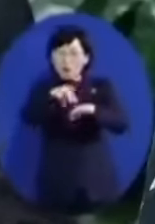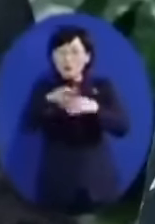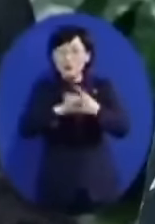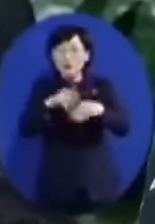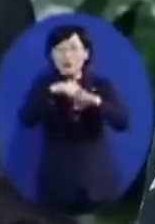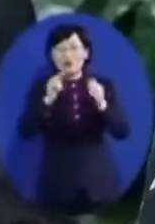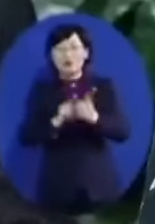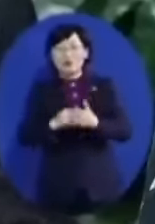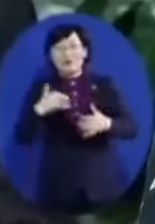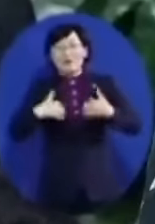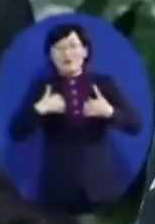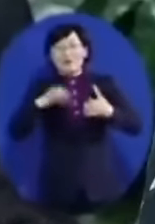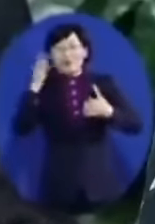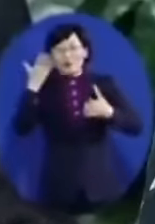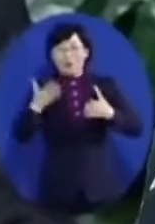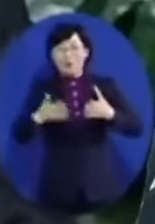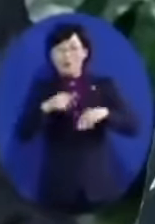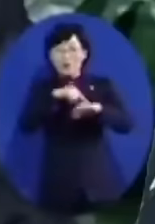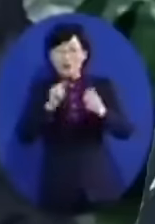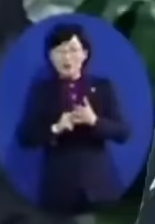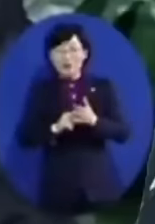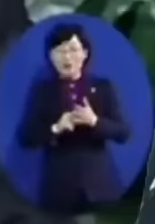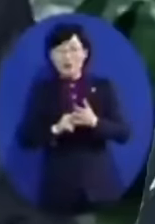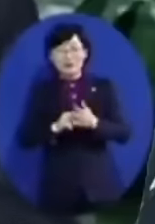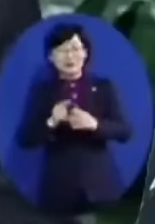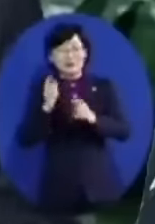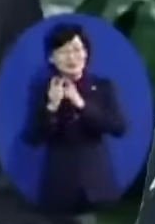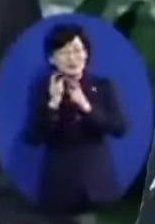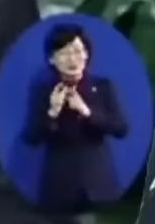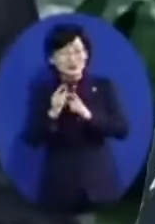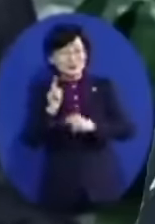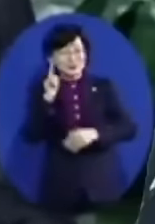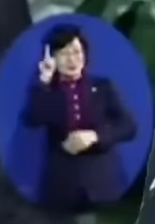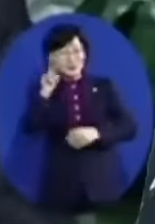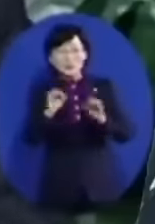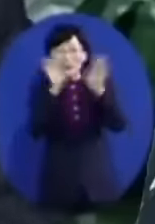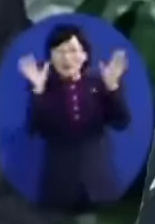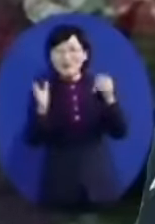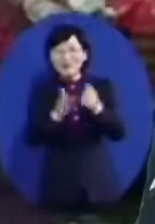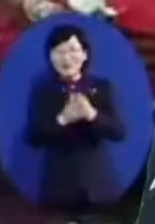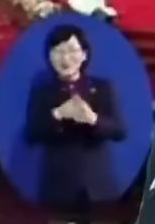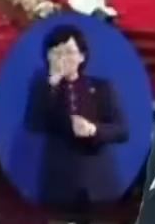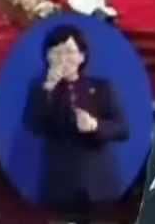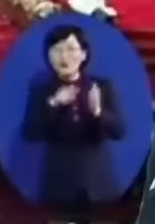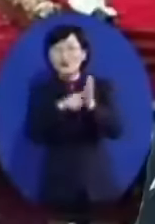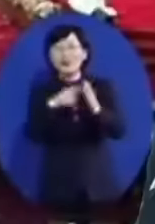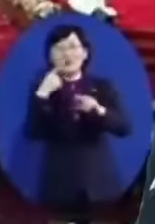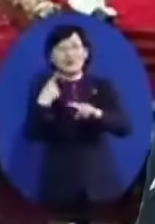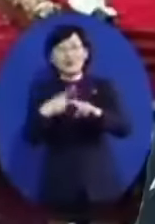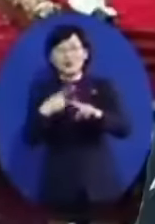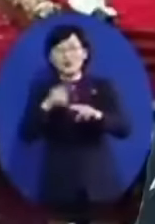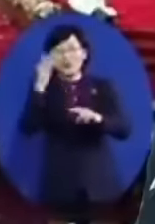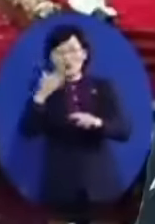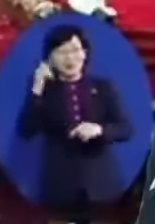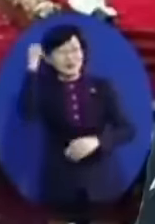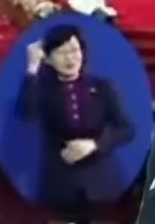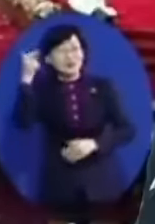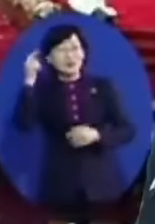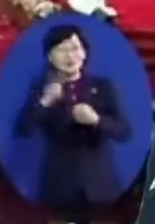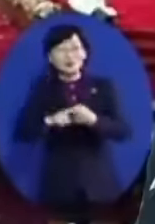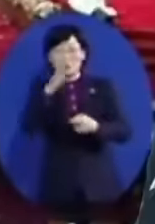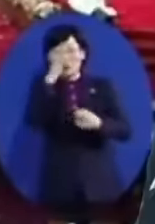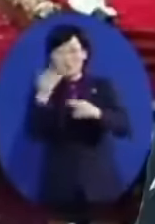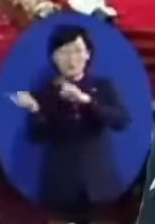마음의 짐이 사라지고 즐거워지니까 양약이 되어서 영적으로 육신적으로 병이 다 없어지고 마는